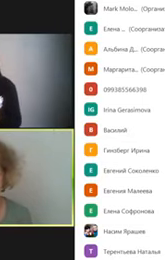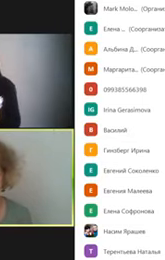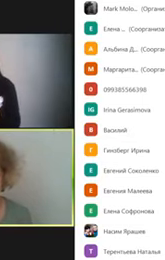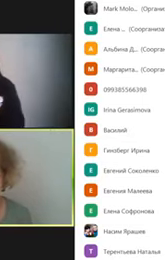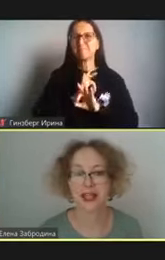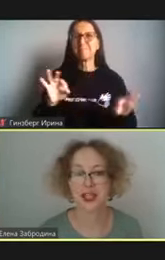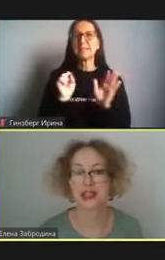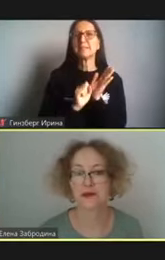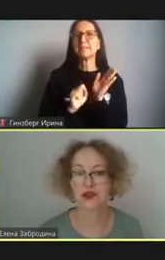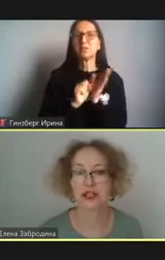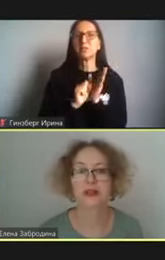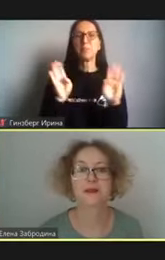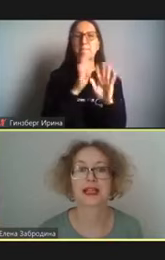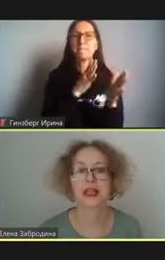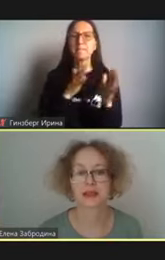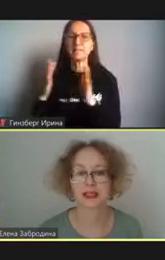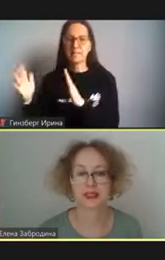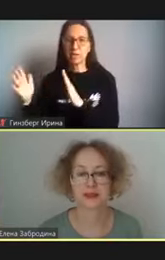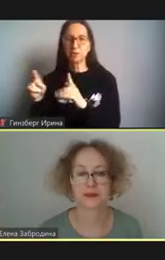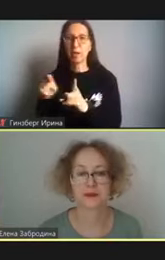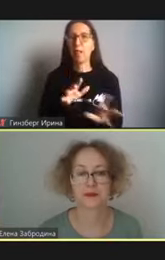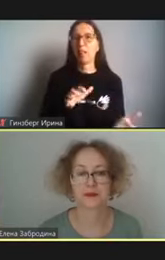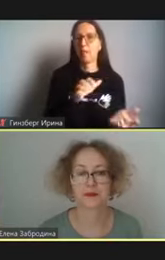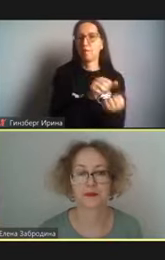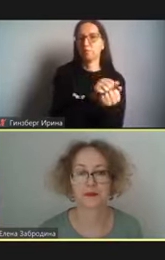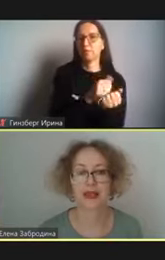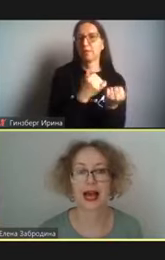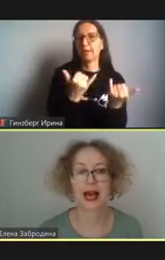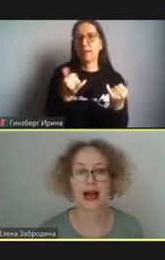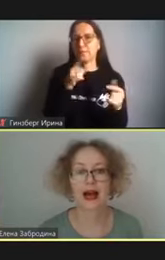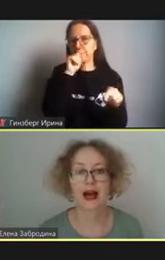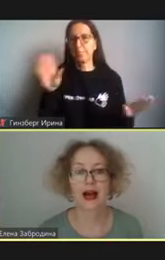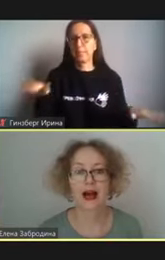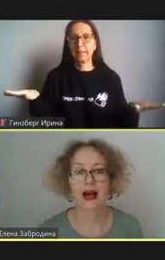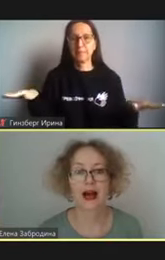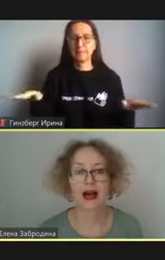замечательный зимний пейзаж с ловушкой для птиц?